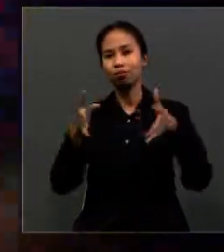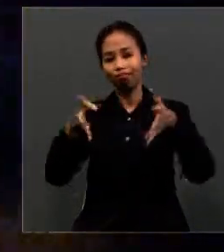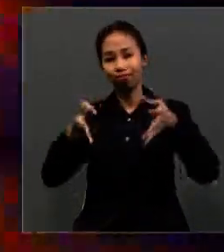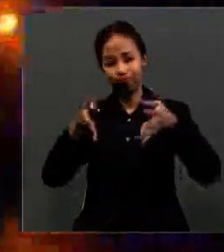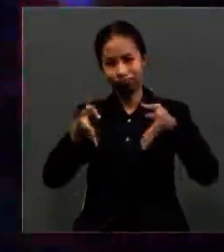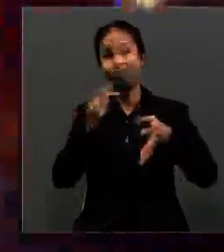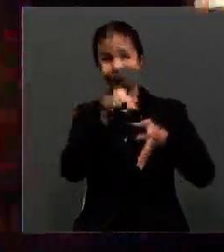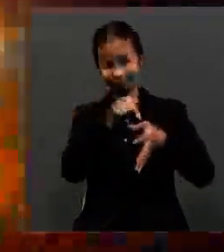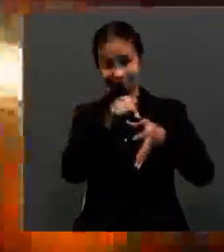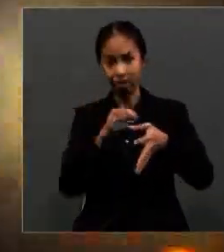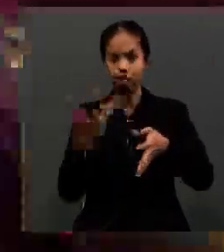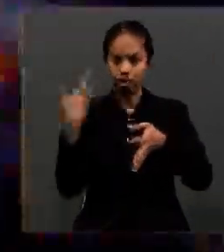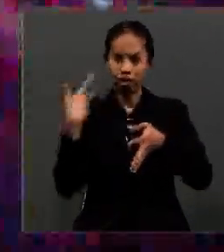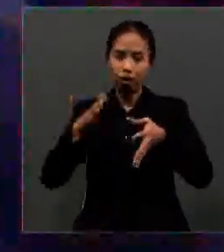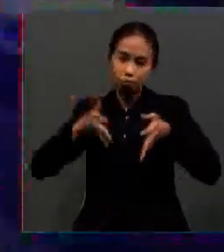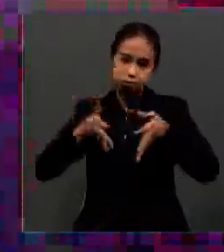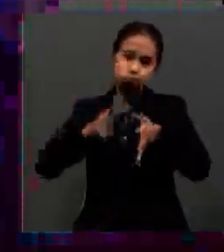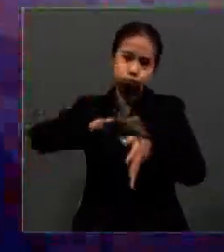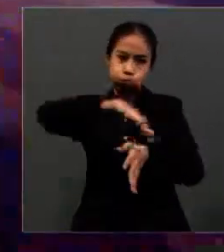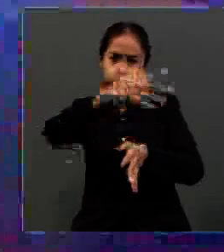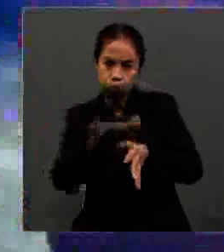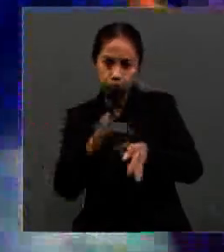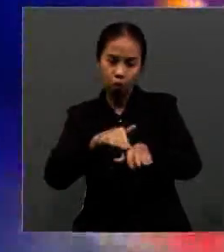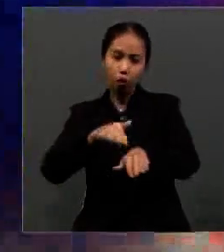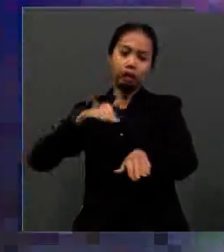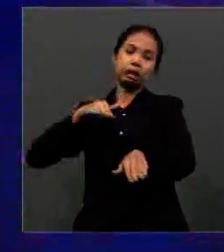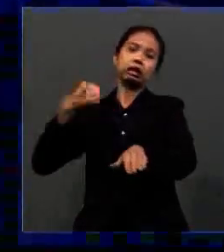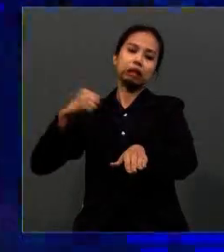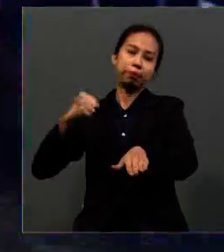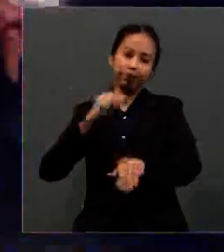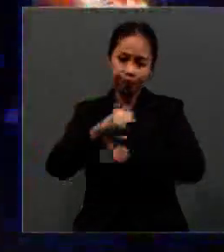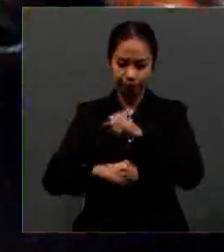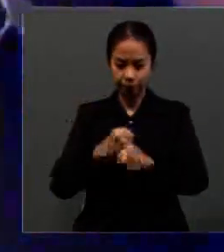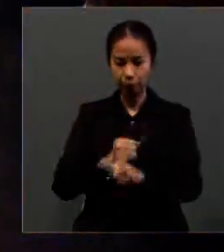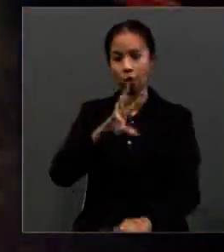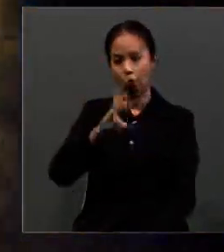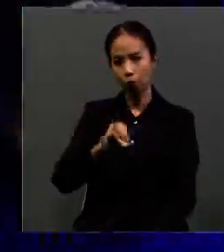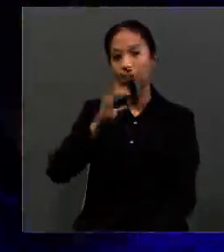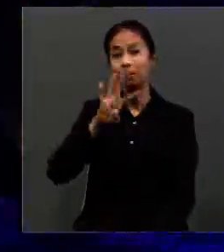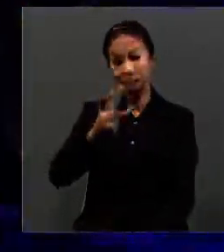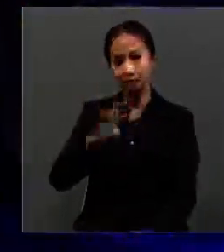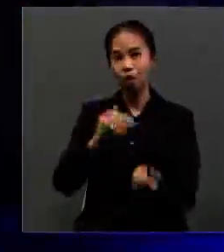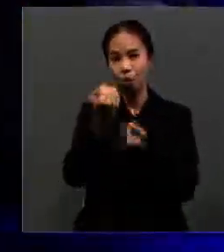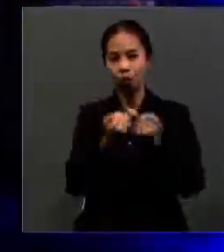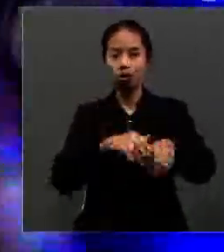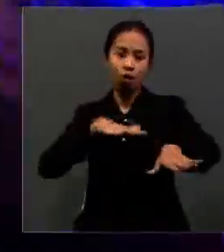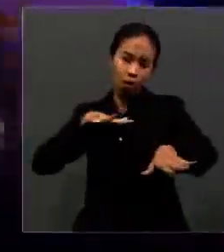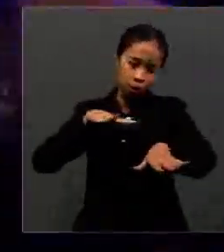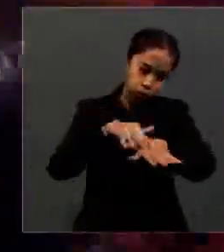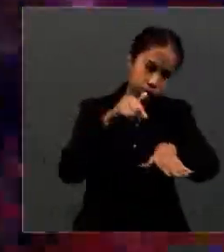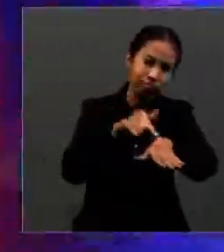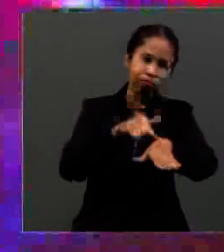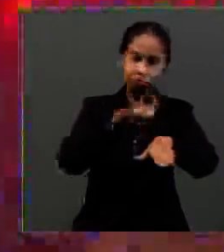ระจายเต็มถนนจนรถติดยาวกว่า10กิโลเมตรต่อมาเมื่อปี64ครับเกิดรถชนกันกว่า30คันเพราะเบรก